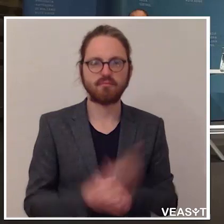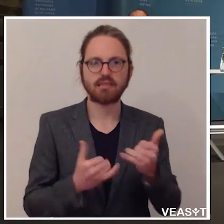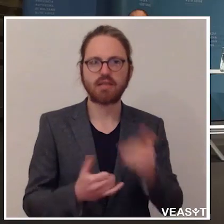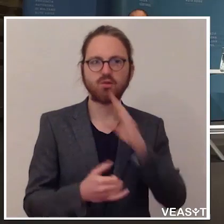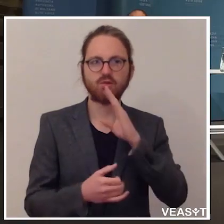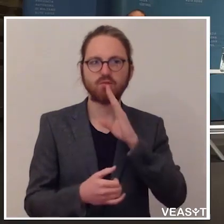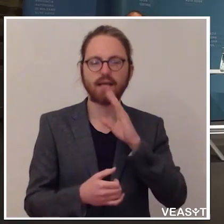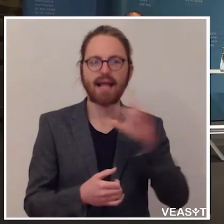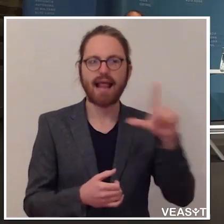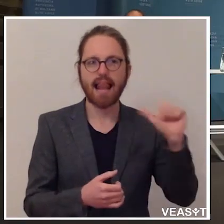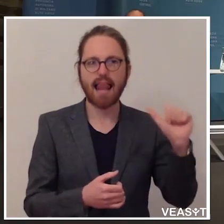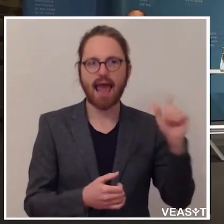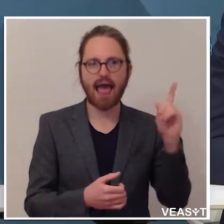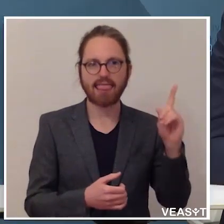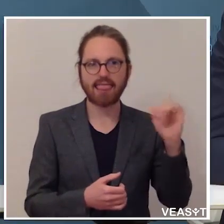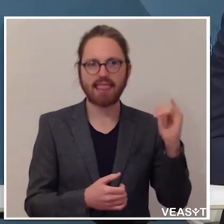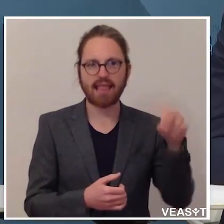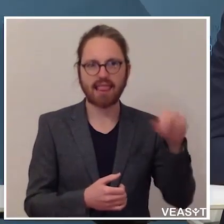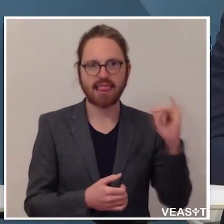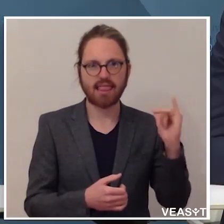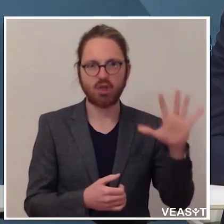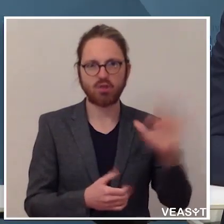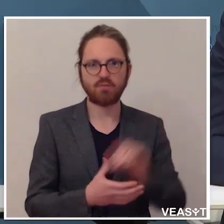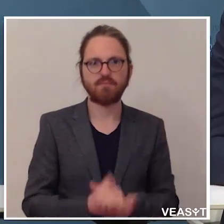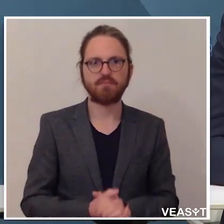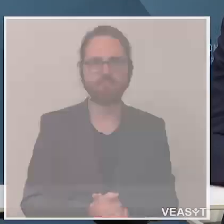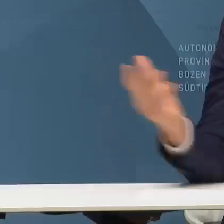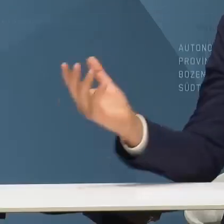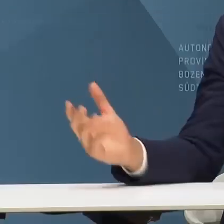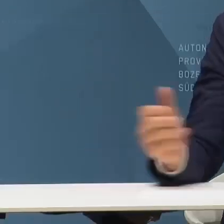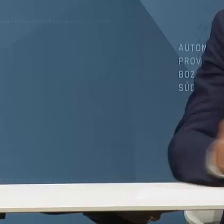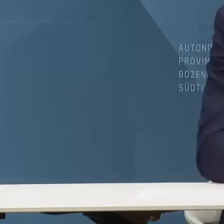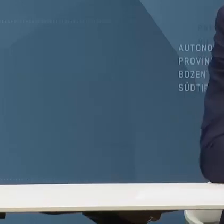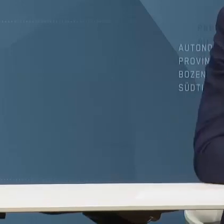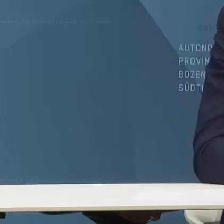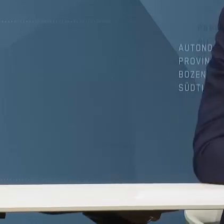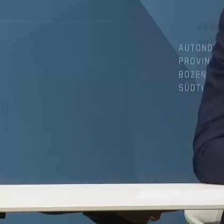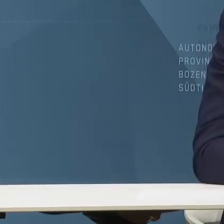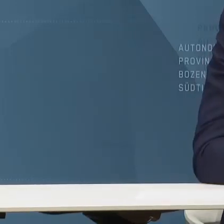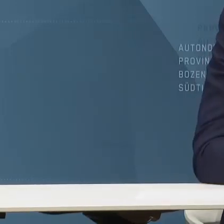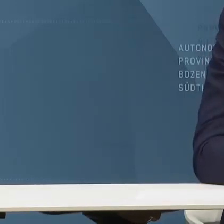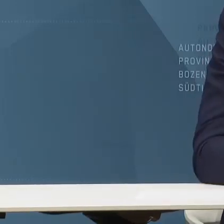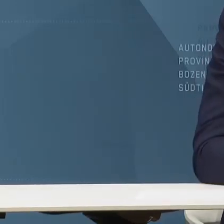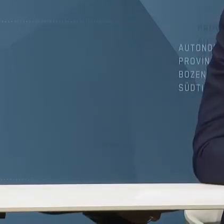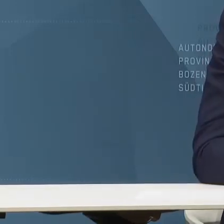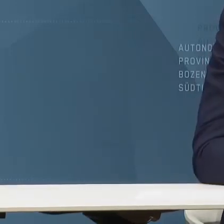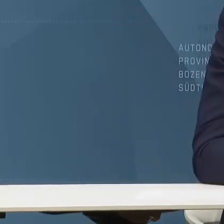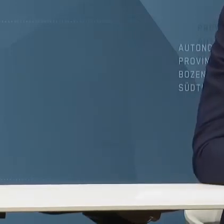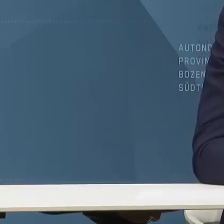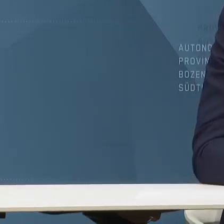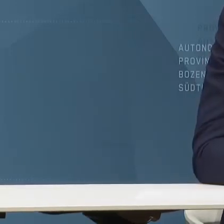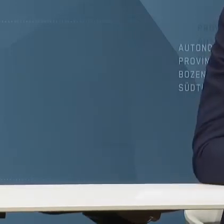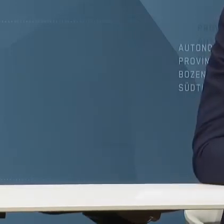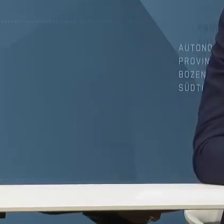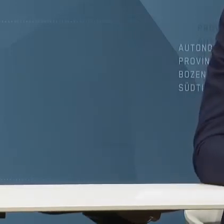Pour Badiot et pour Lading. Un salut insta per mir da per il presidente da tutta la giunta